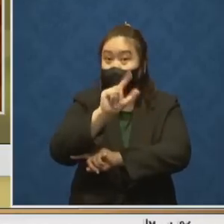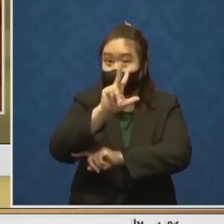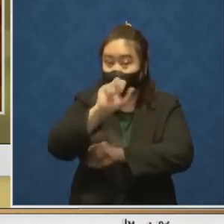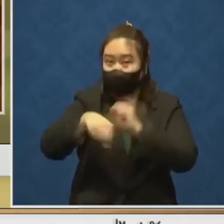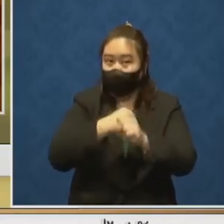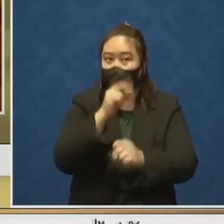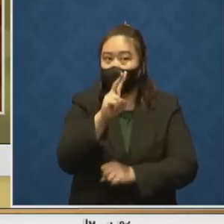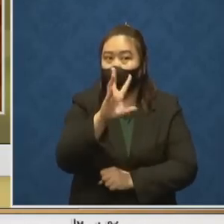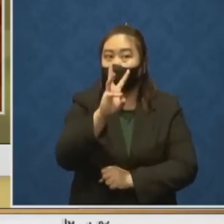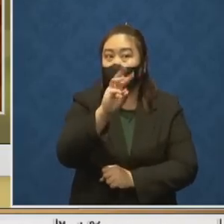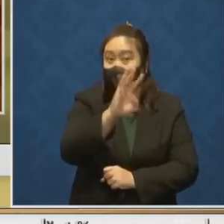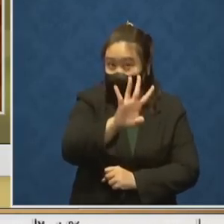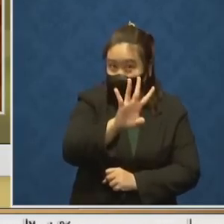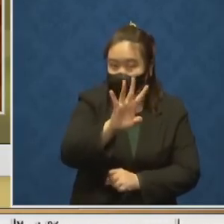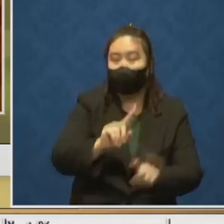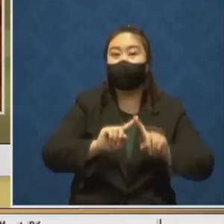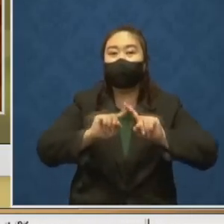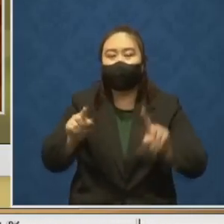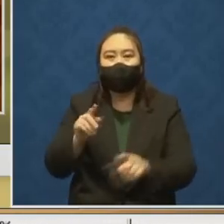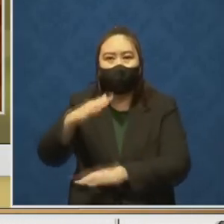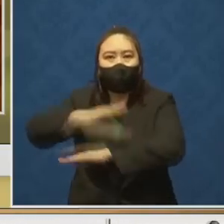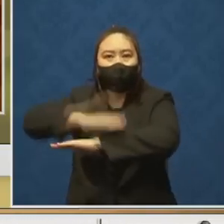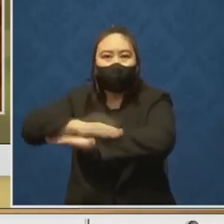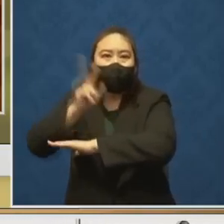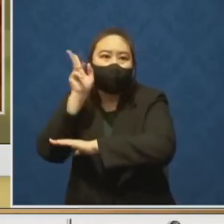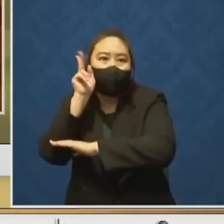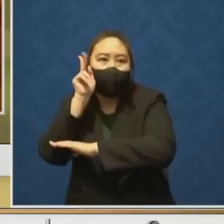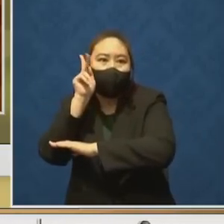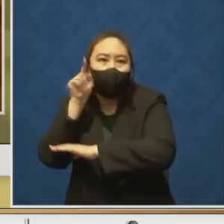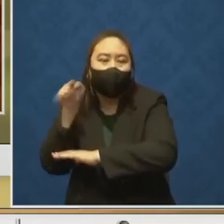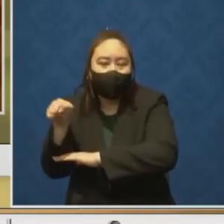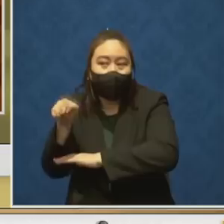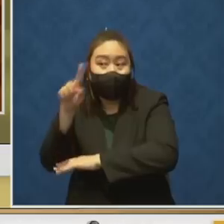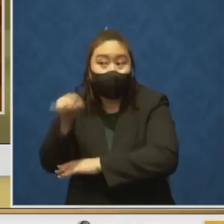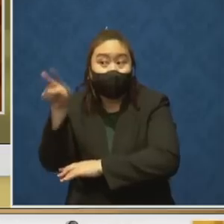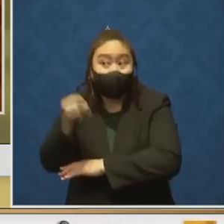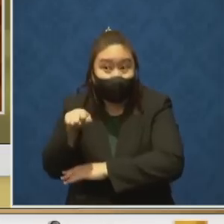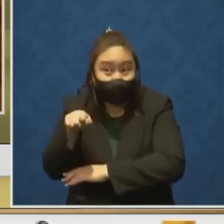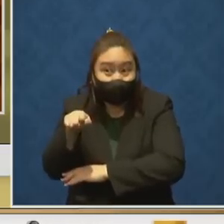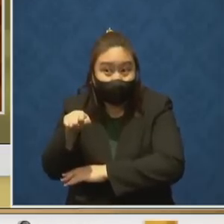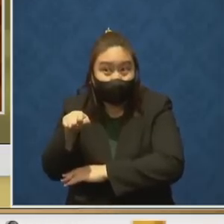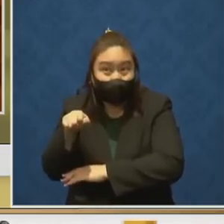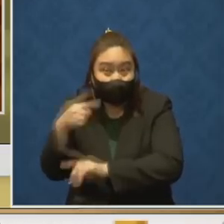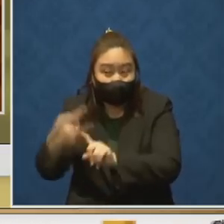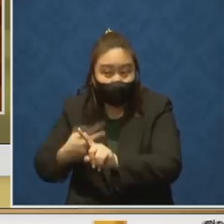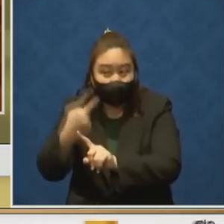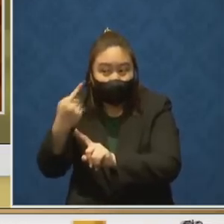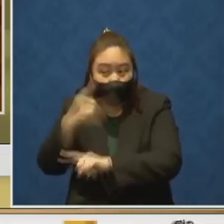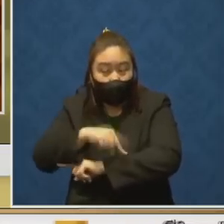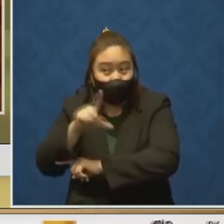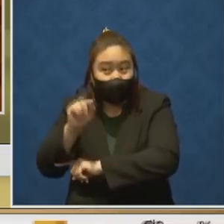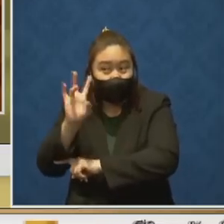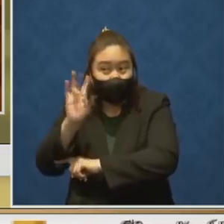ในรายงานข่าวจากนงสืพพข่าวสดภาคภาษาอกฤษวัที่ 27 โกราปี 63